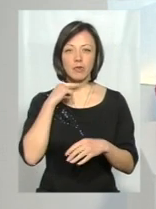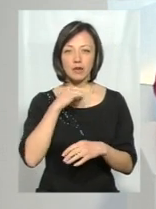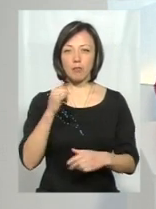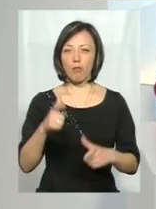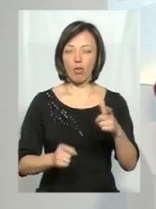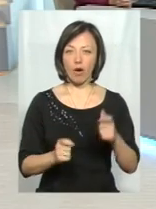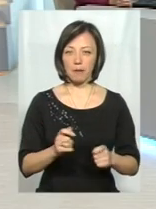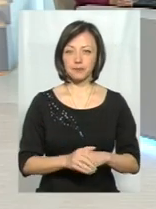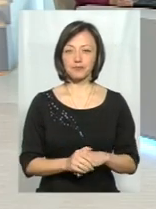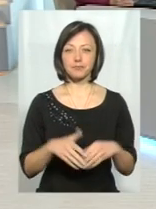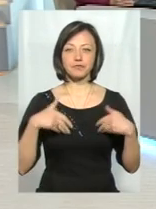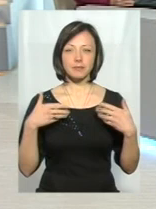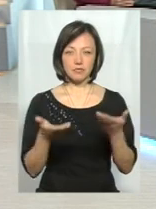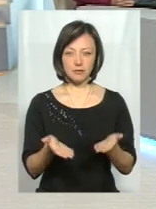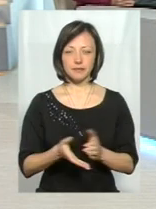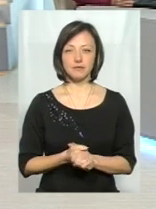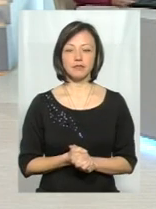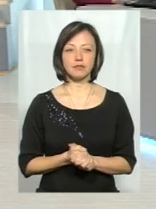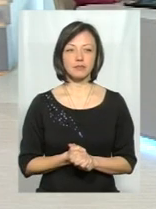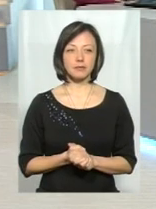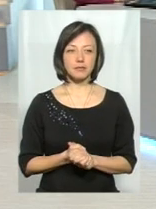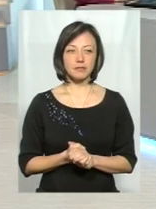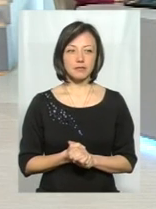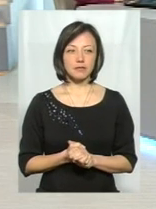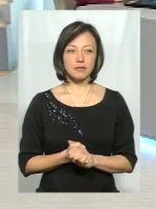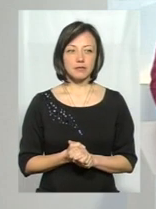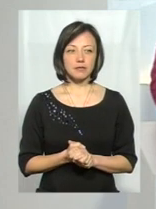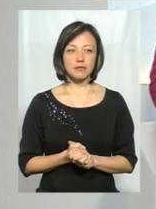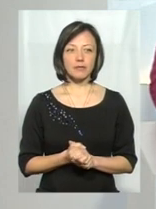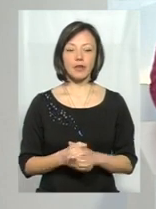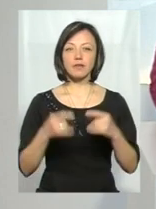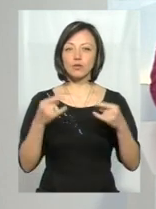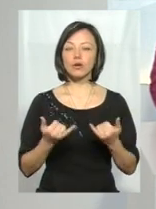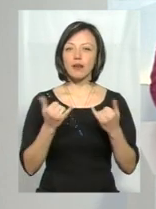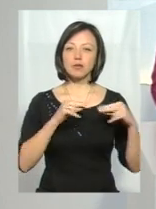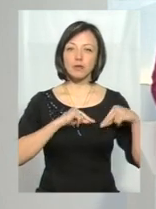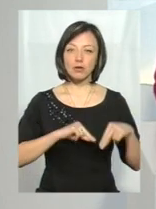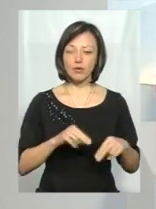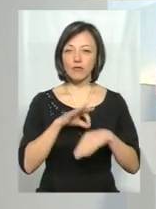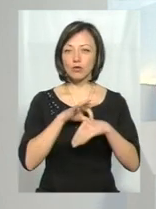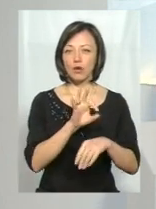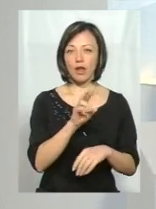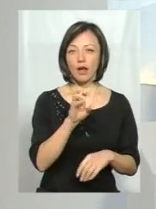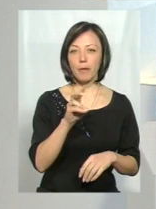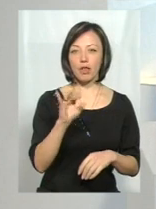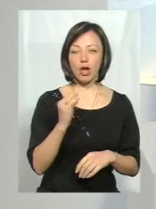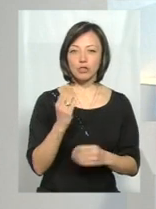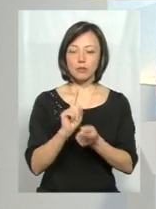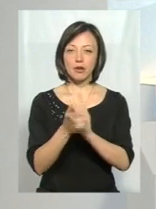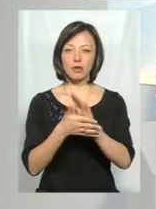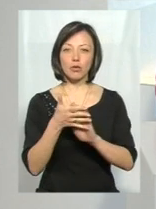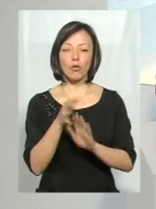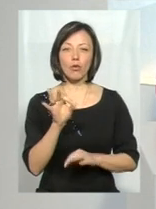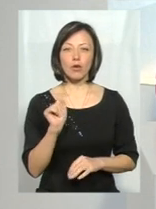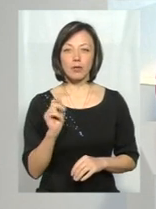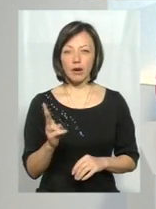молока. Вітаю вас, панове. Вітаю вас, Даш. А в студії для вас наживо працюють ведуча Олена Киміняш, на мову жестів